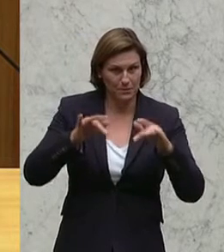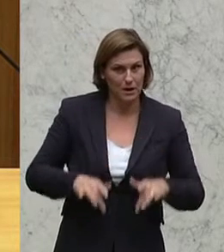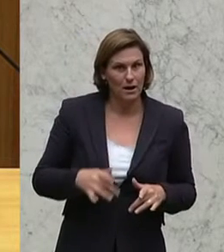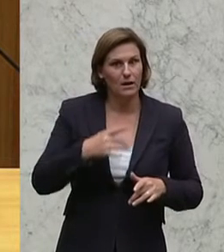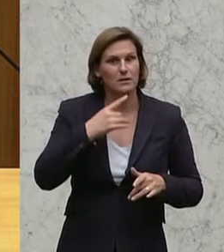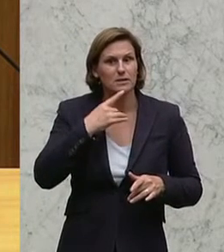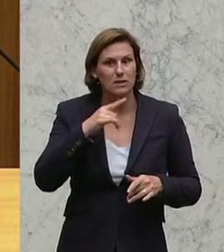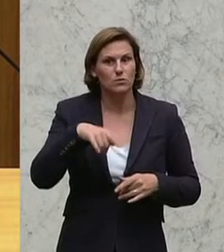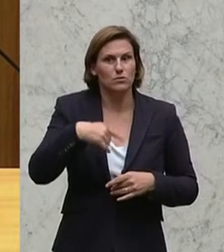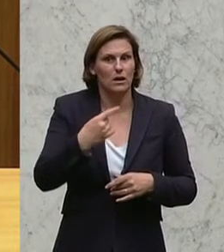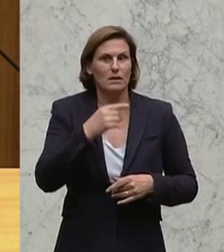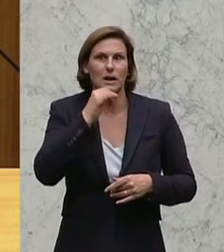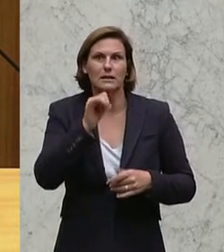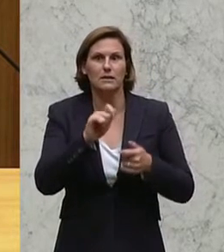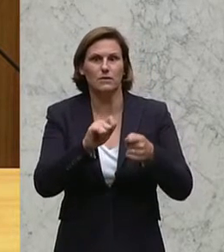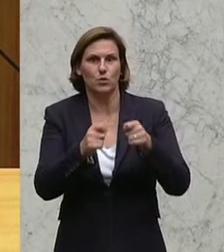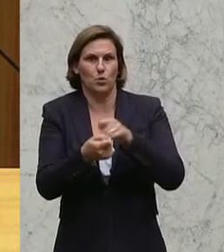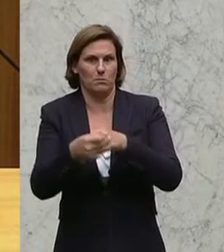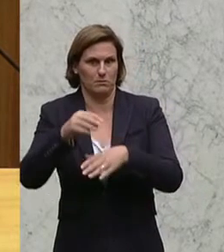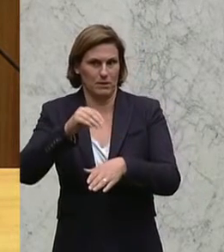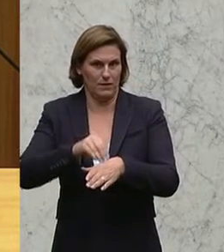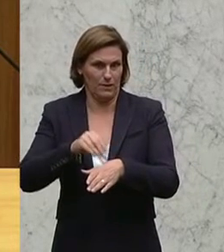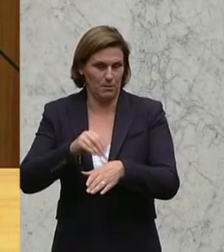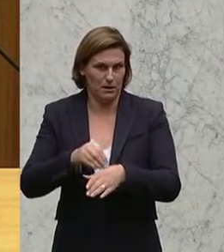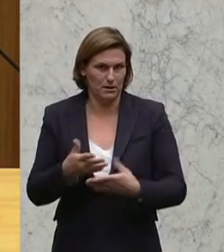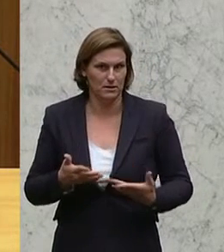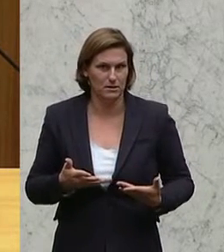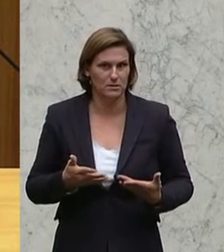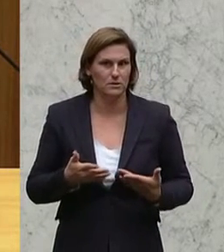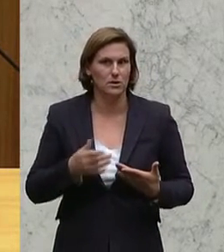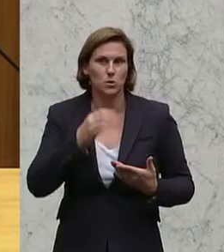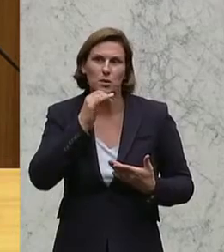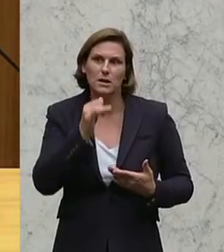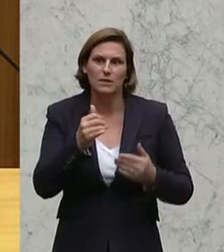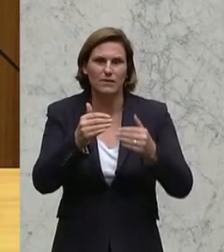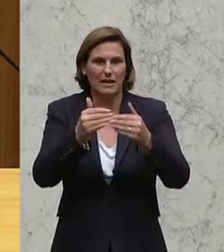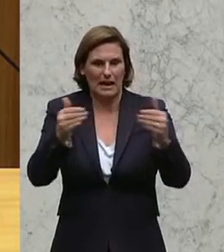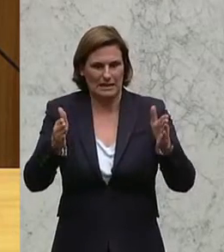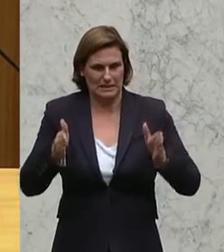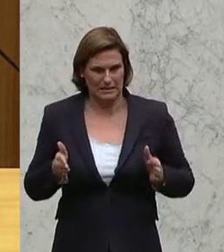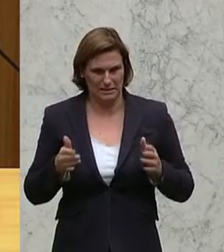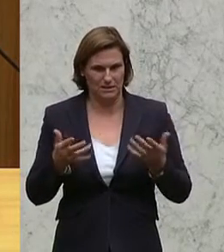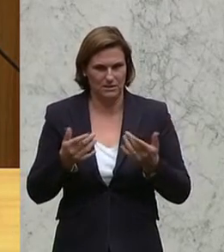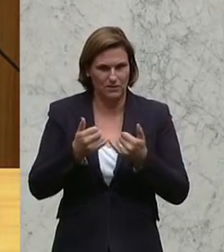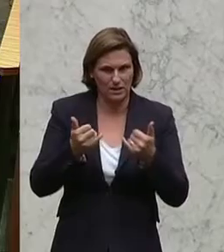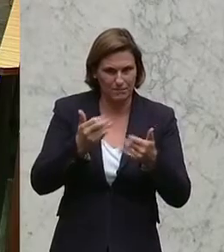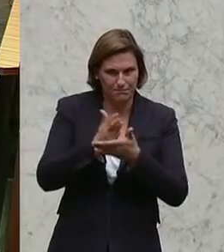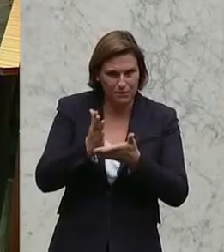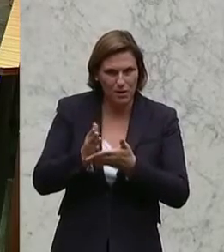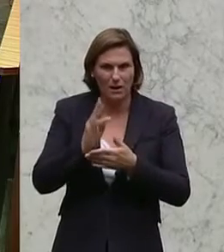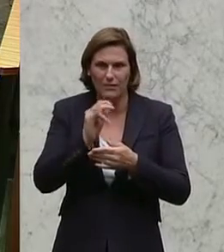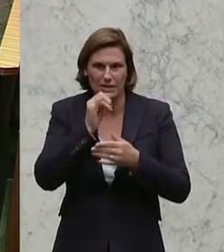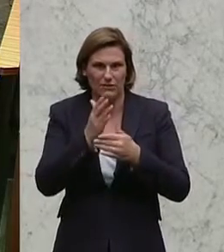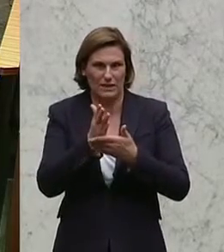nicht umgewidmet werden kann, beziehungsweise dass nicht im Grenzkataster die Teilung stattfinden